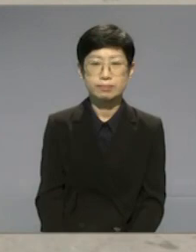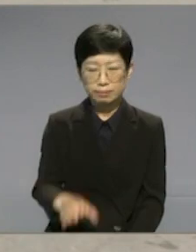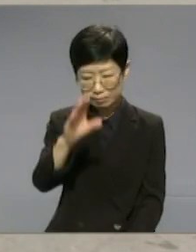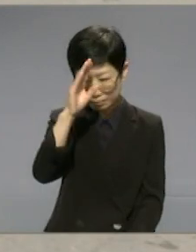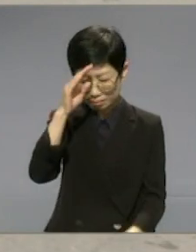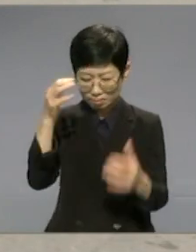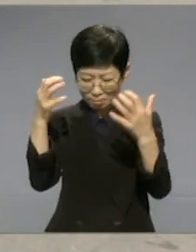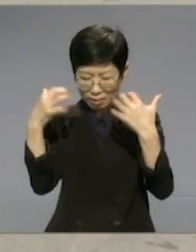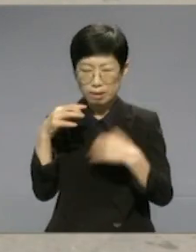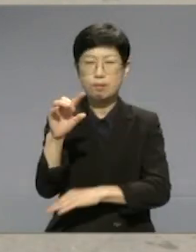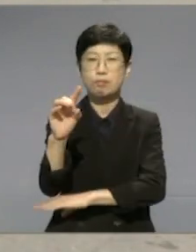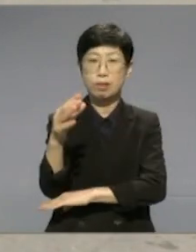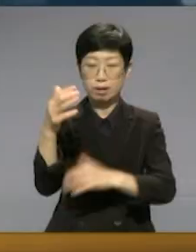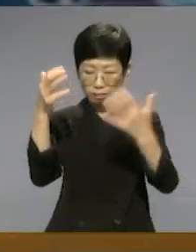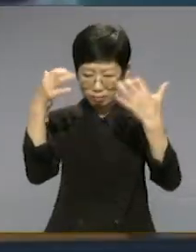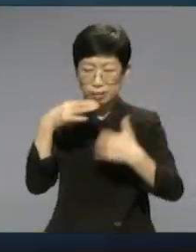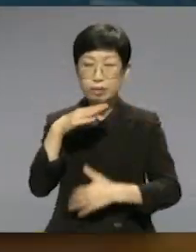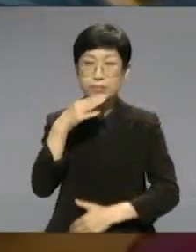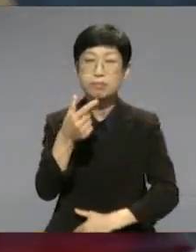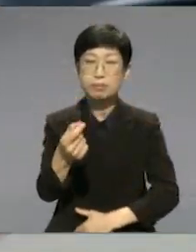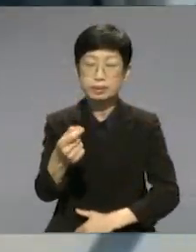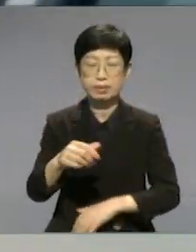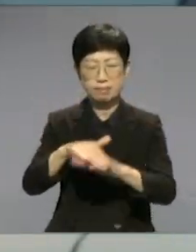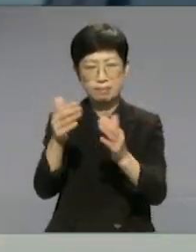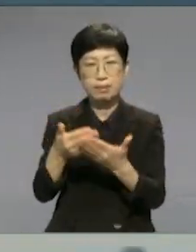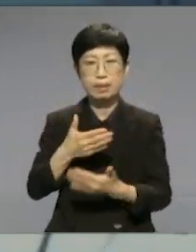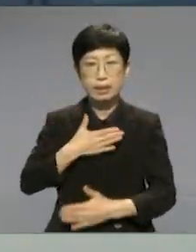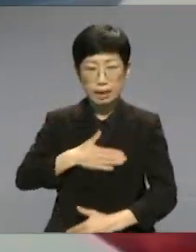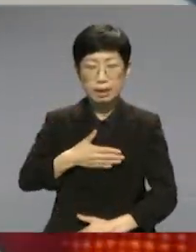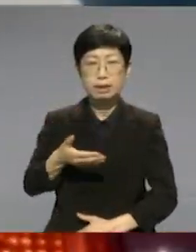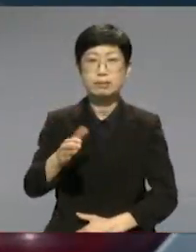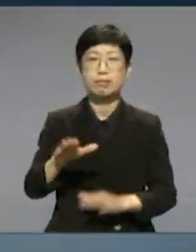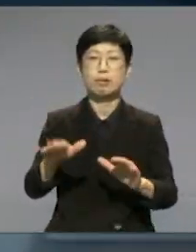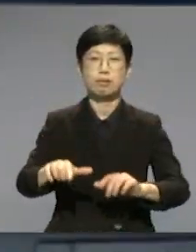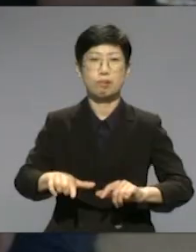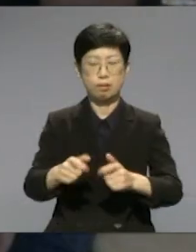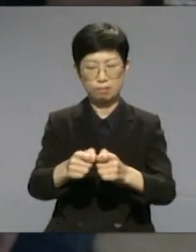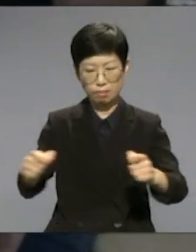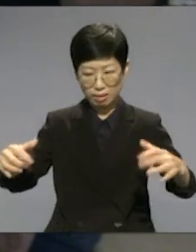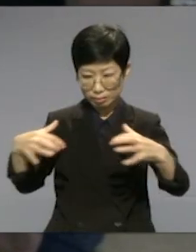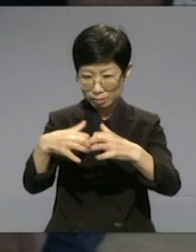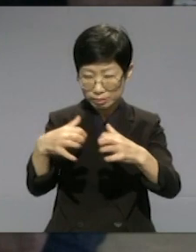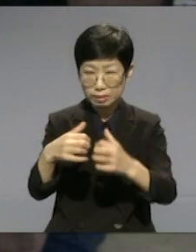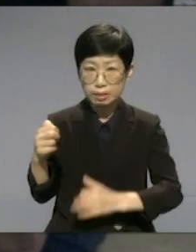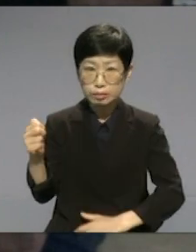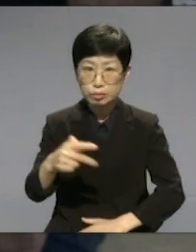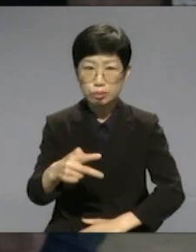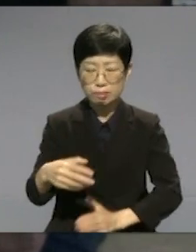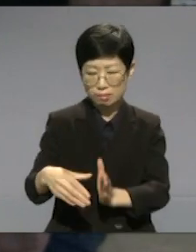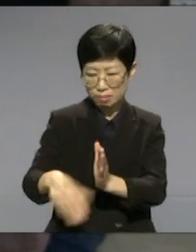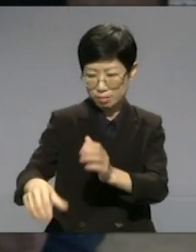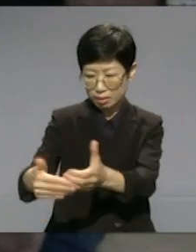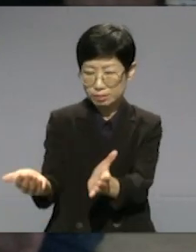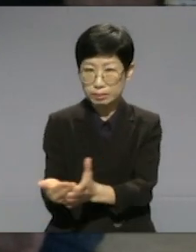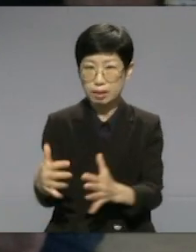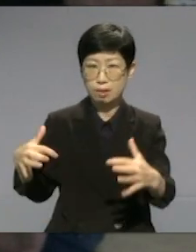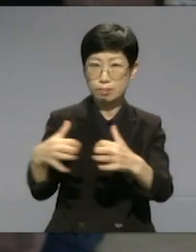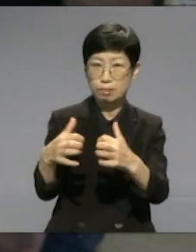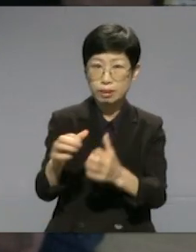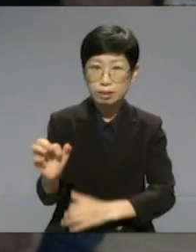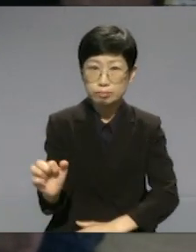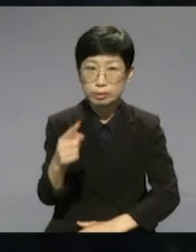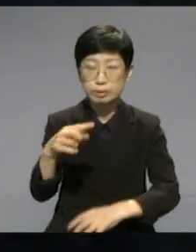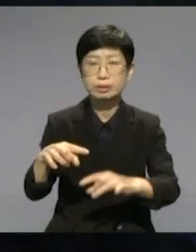이라크의 여름은 원래 덥기로 왕명이 높습니다. 하지만 오랜 전쟁과 극단주의 세력의 공격으로 전력